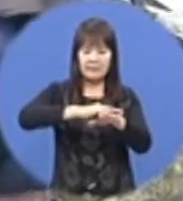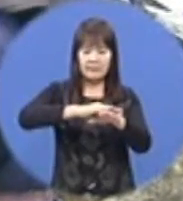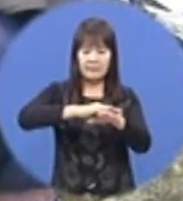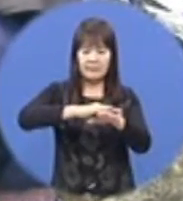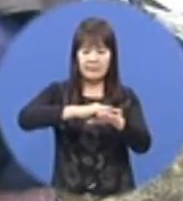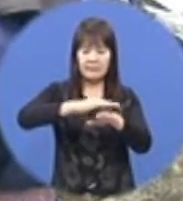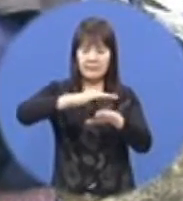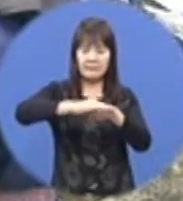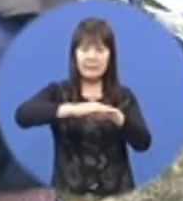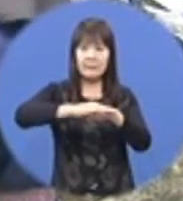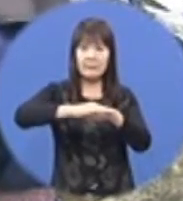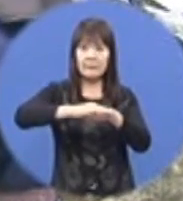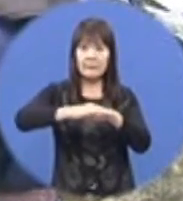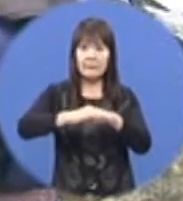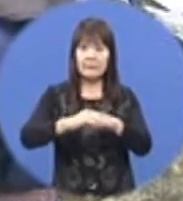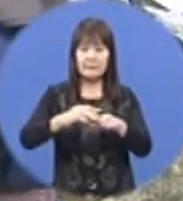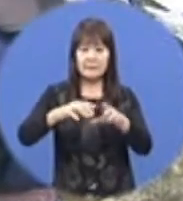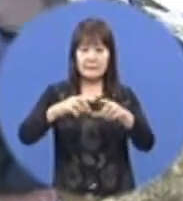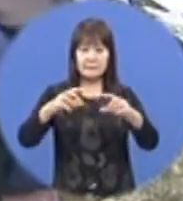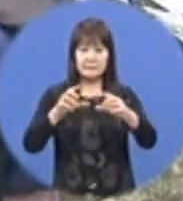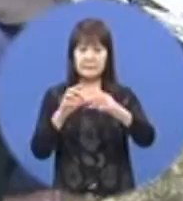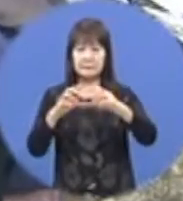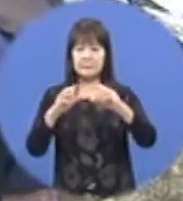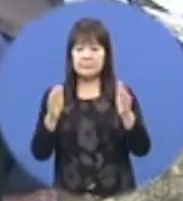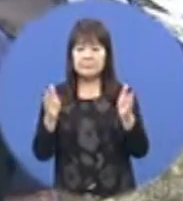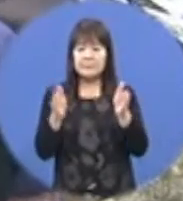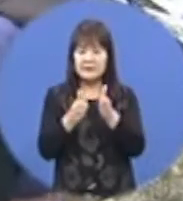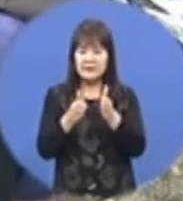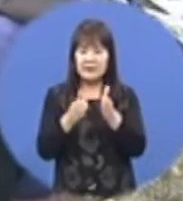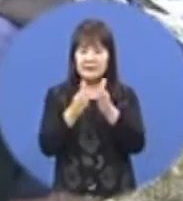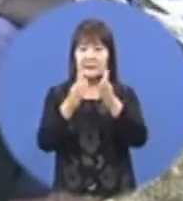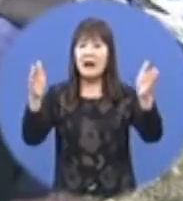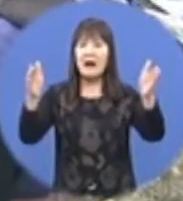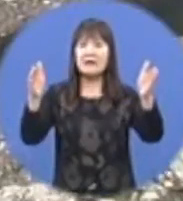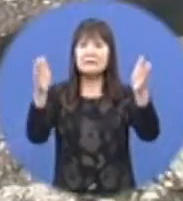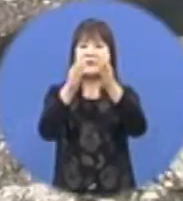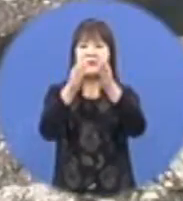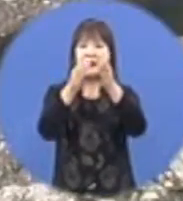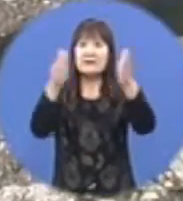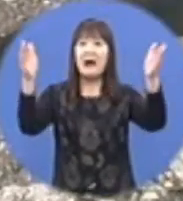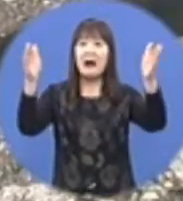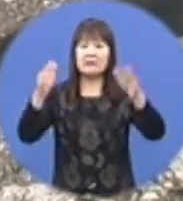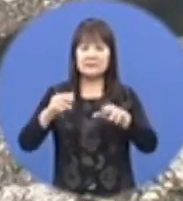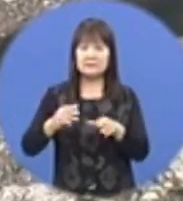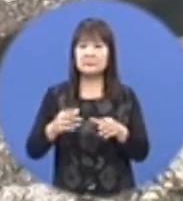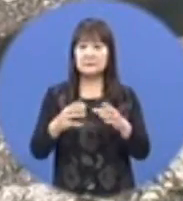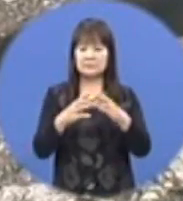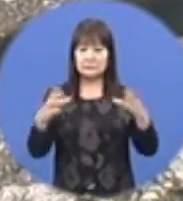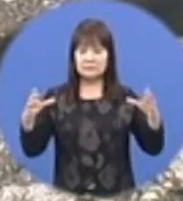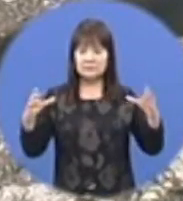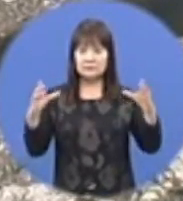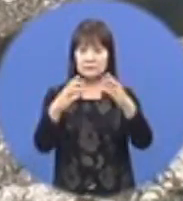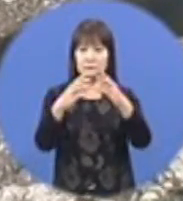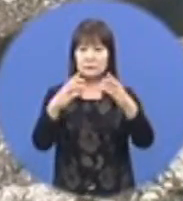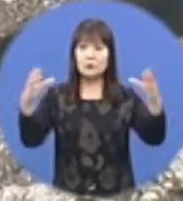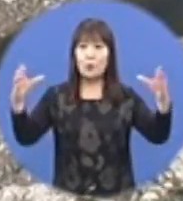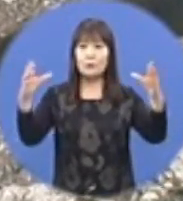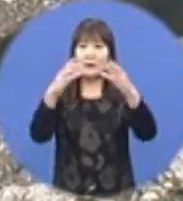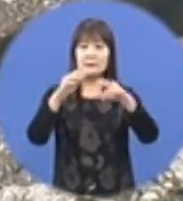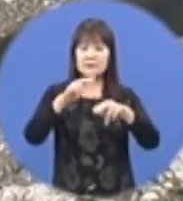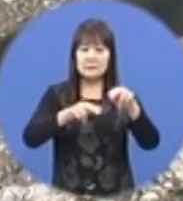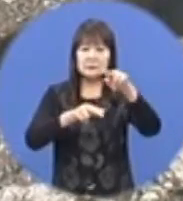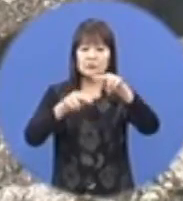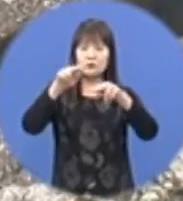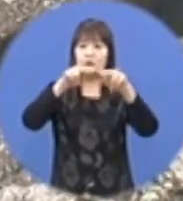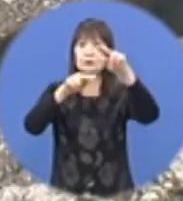から下から見たら短い、長い、短い、長い、 はい、 な、長短になるように積んでいくのを